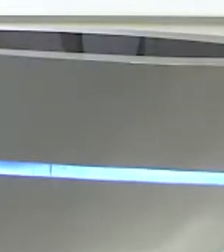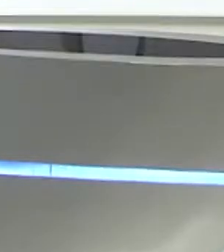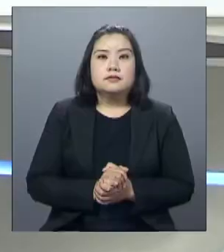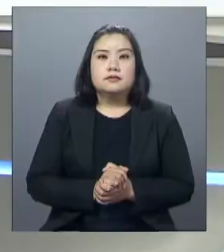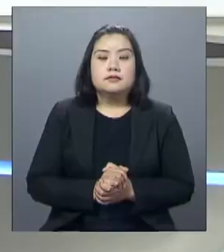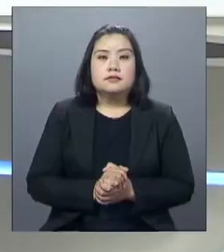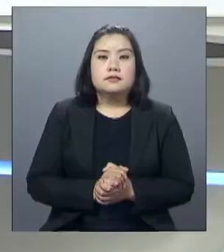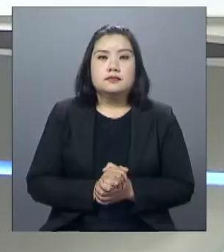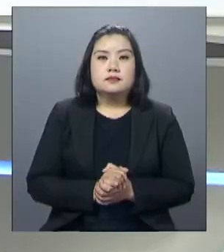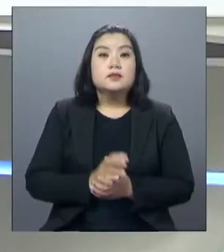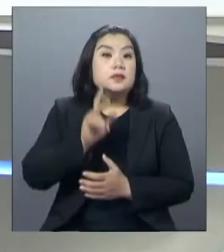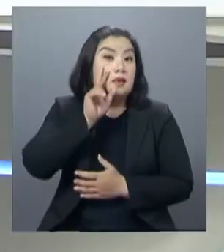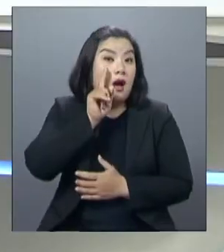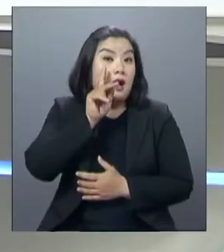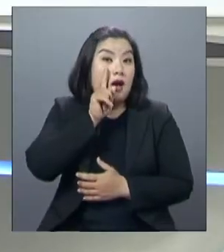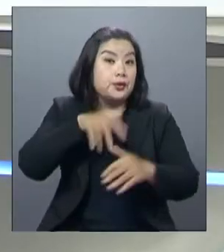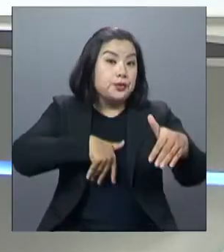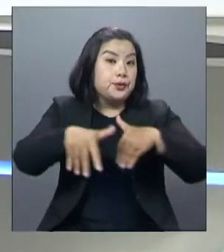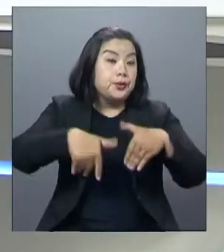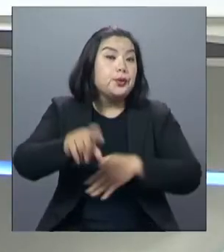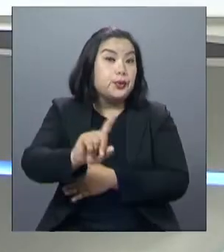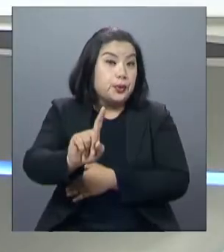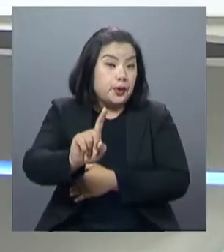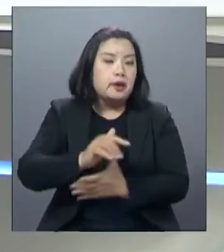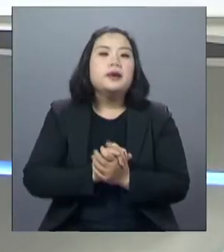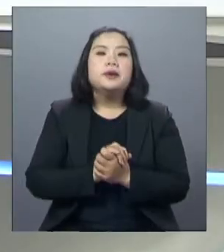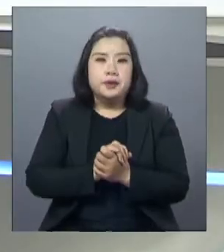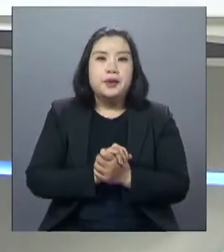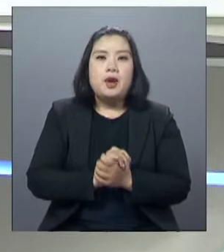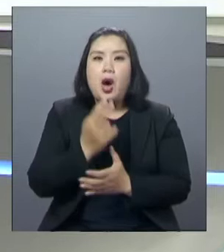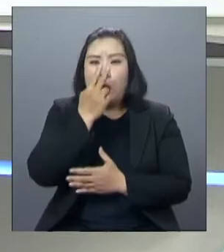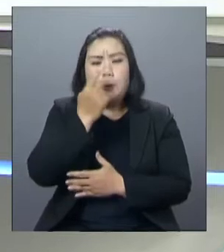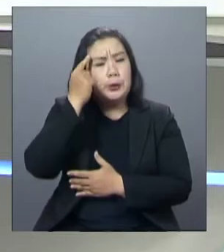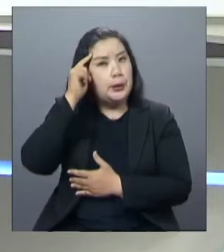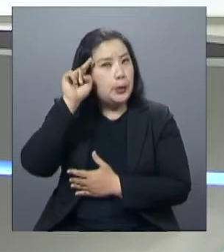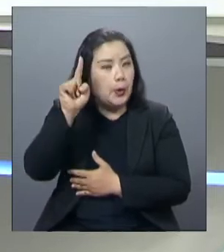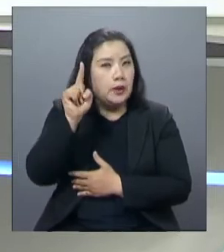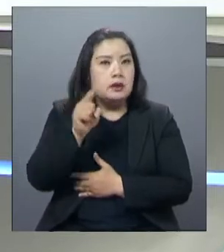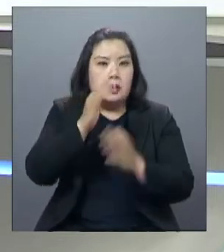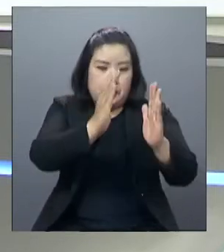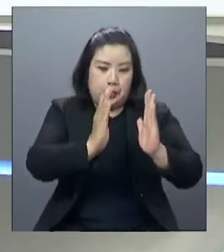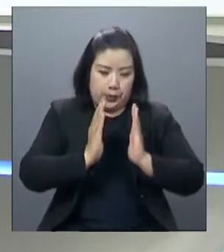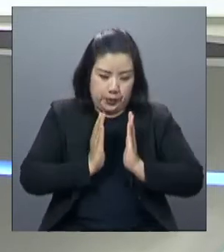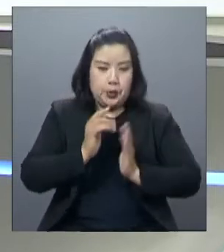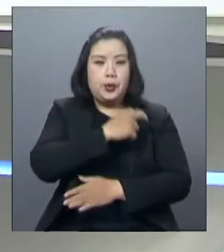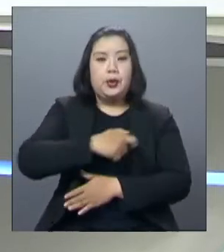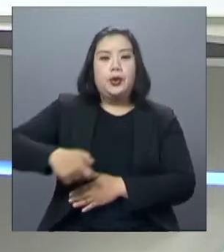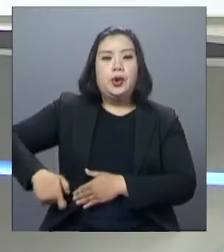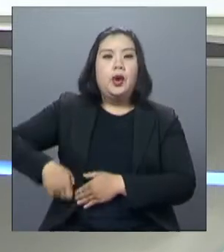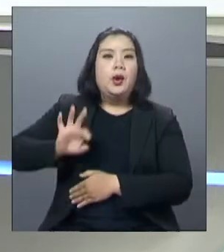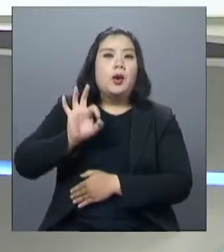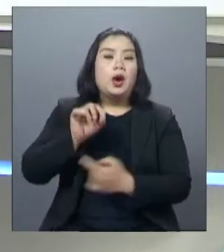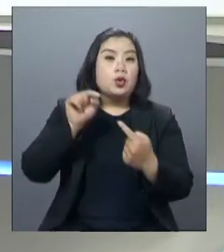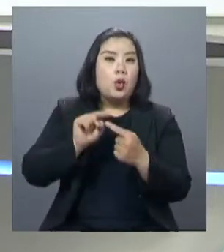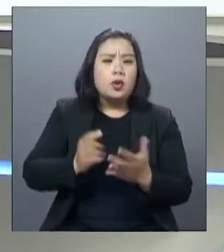เจนสิริพอยเตอร์วันนี้นะคะจะพาคุณผู้ชมไปติดตามเรื่องราวของแรงบันดาลใจจากในหลวงรัชกาลที่9ที่ส่งต่อถึงกลุ่มคนรักสุ